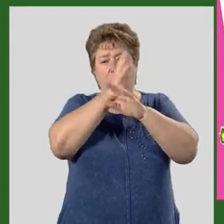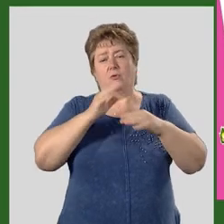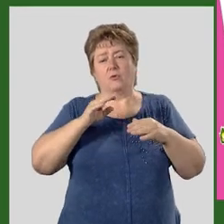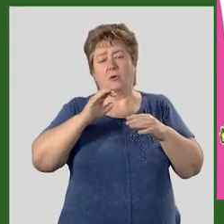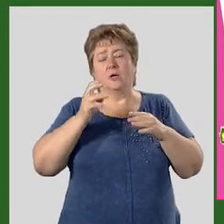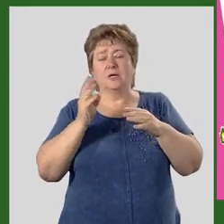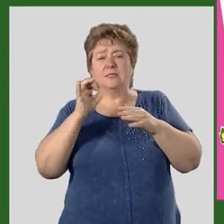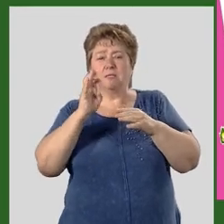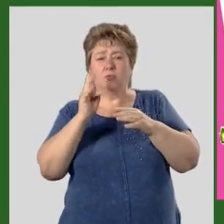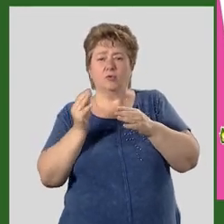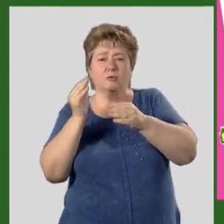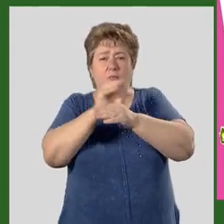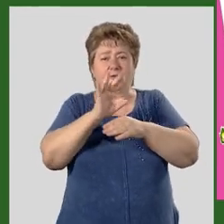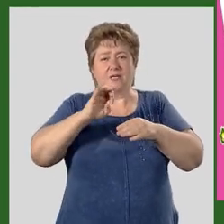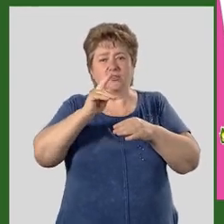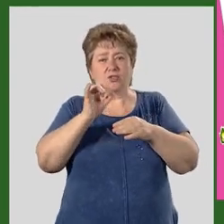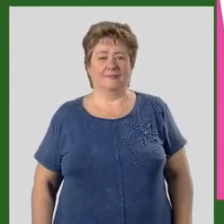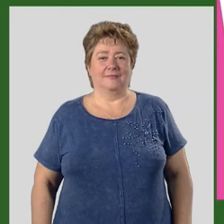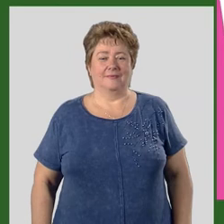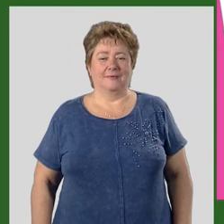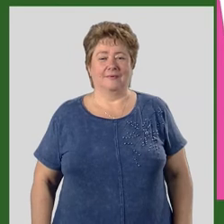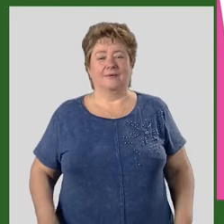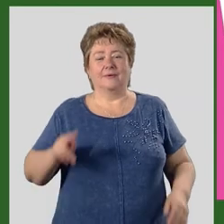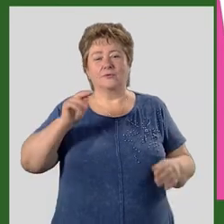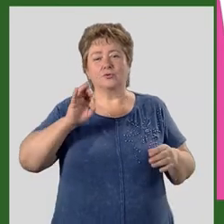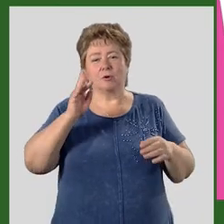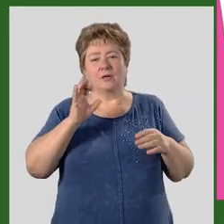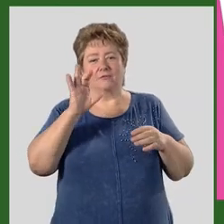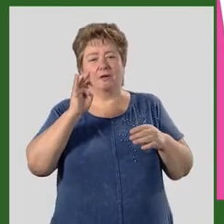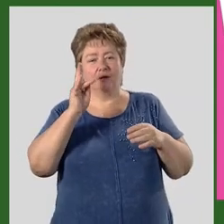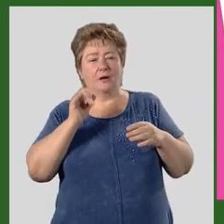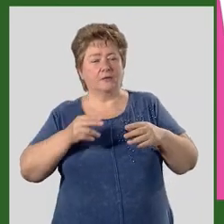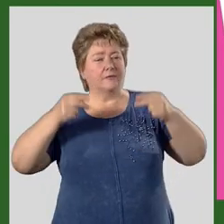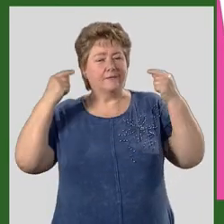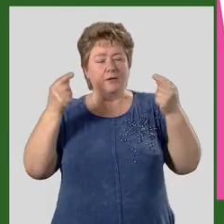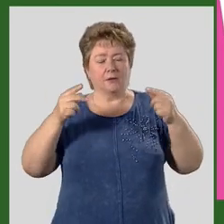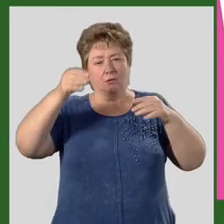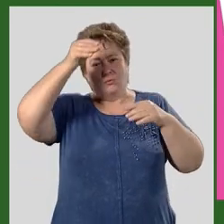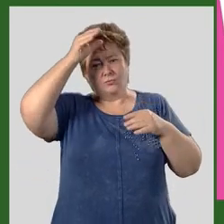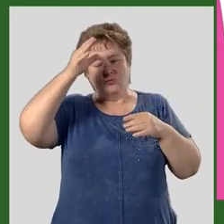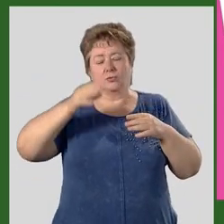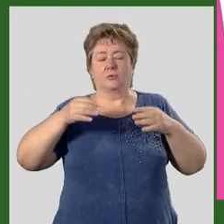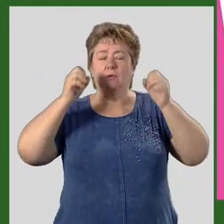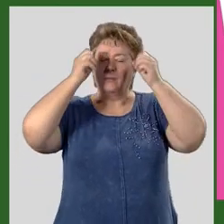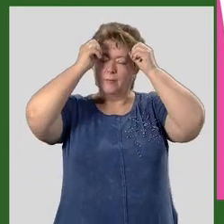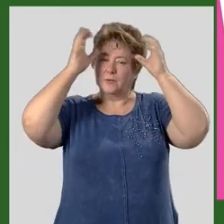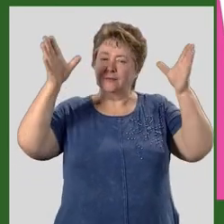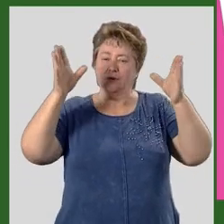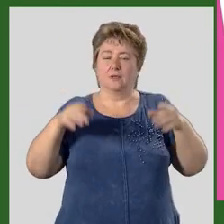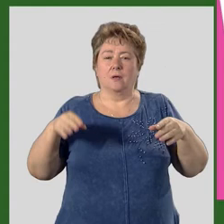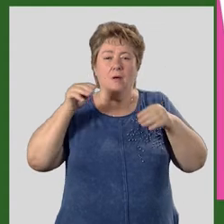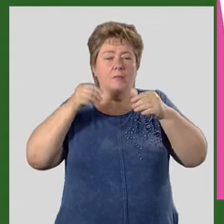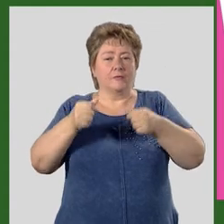Тяньшаня, фамилия Семенова была добавлена Тяньшанский. Чукан Валиханов – великий ученый и просветитель.